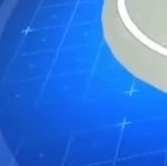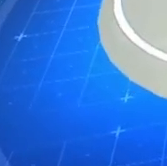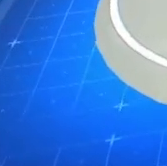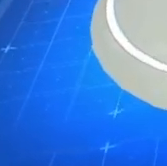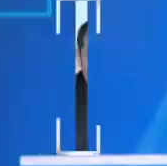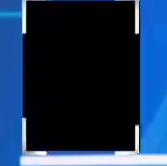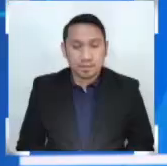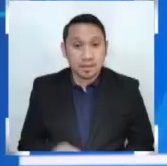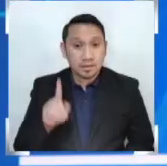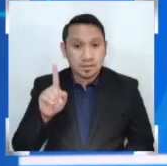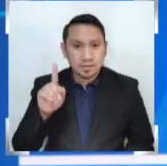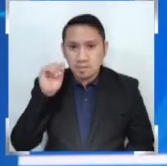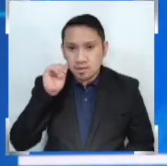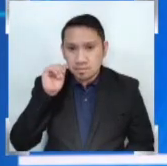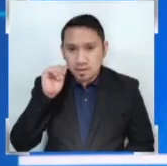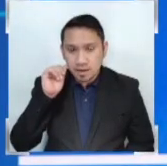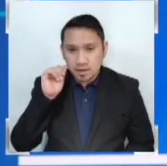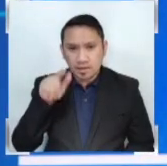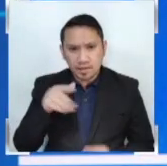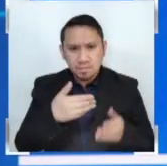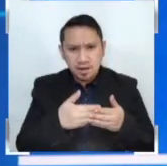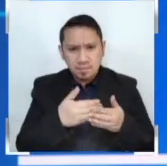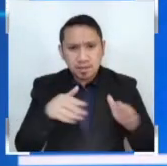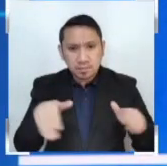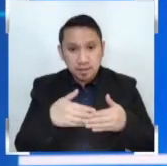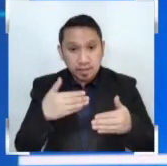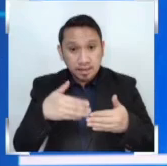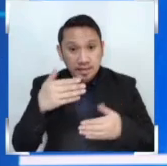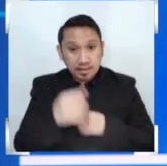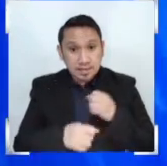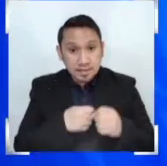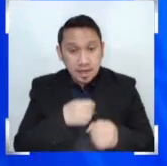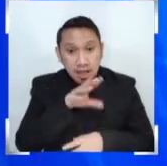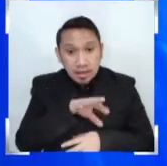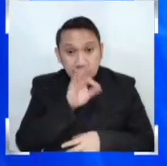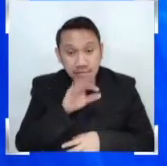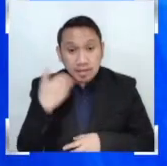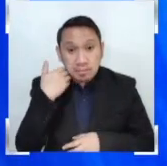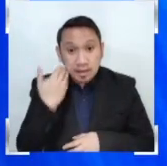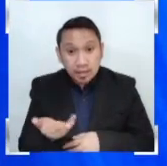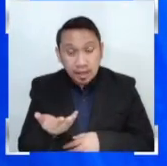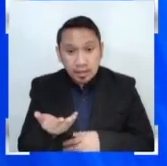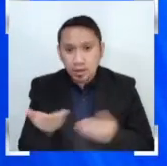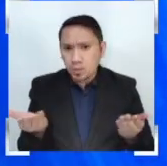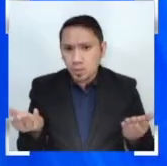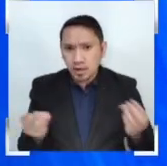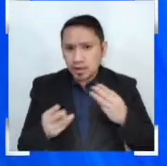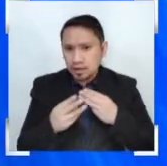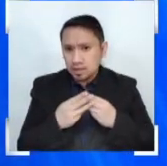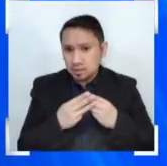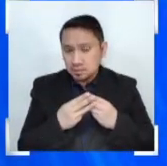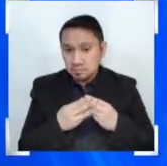Isang babae ikakasal na sana sa susunod na taon na natagpo ang patay sa Muntinlupa City. Ang biktima, hininalang